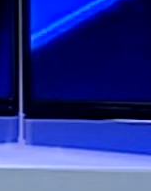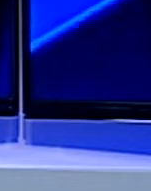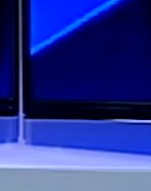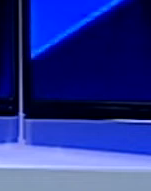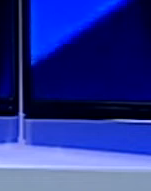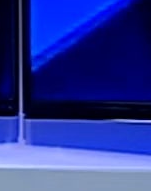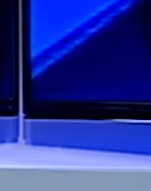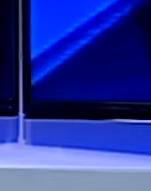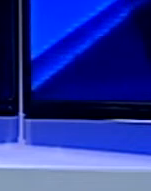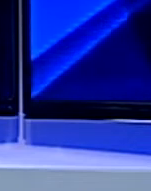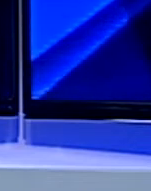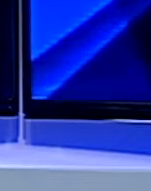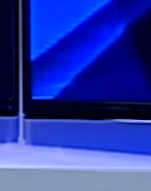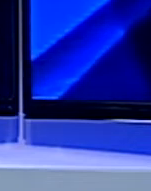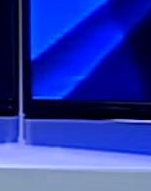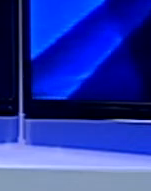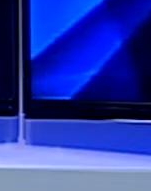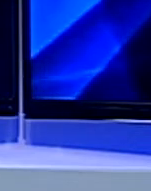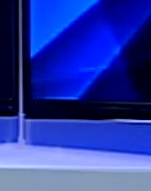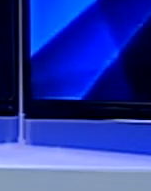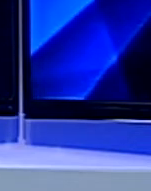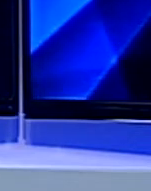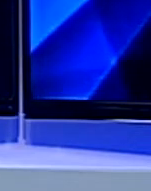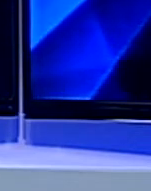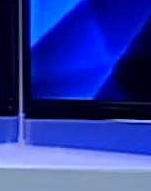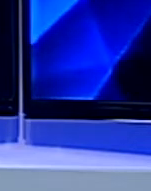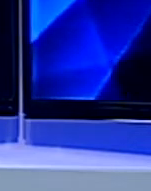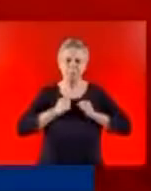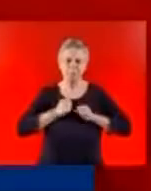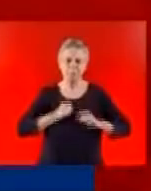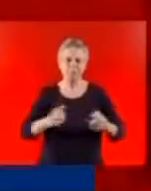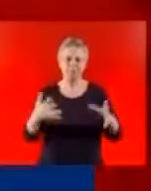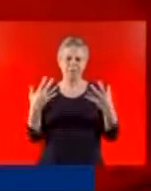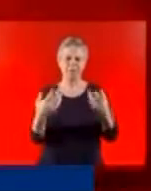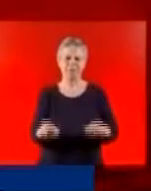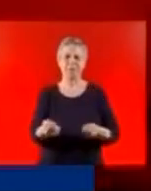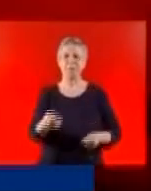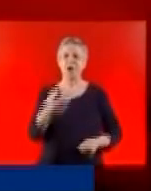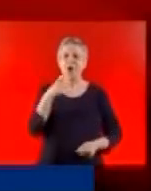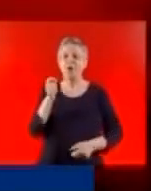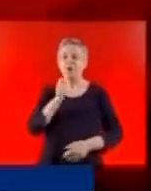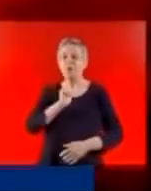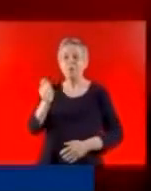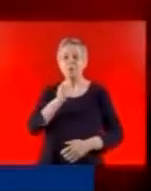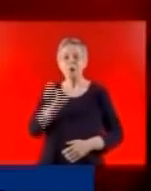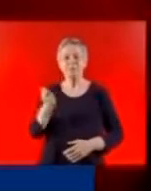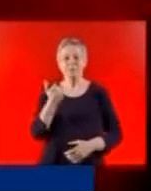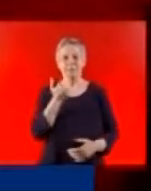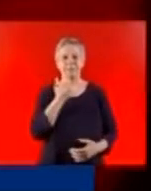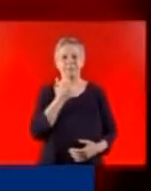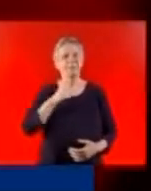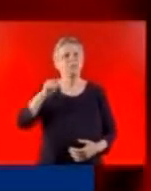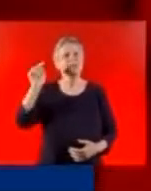Προοδευτική Συμμαχία που ξεκίνησε περί τις 7.30 το απόγευμα. Είμαστε έτοιμοι να αναλάβουμε τις ευθύνες μας,